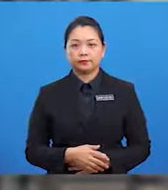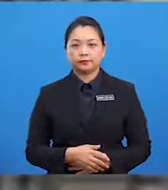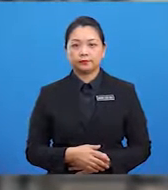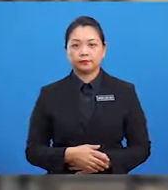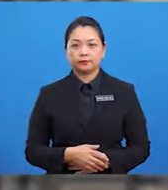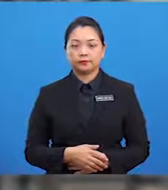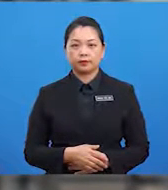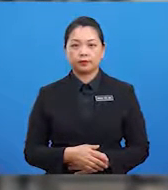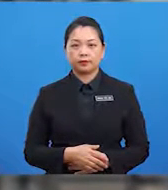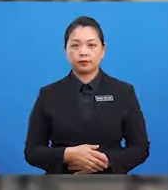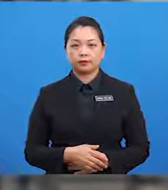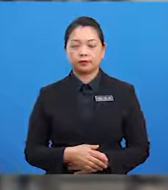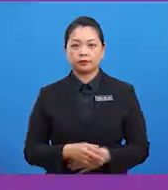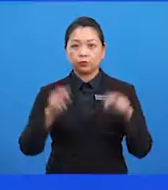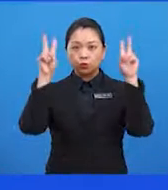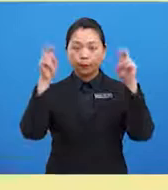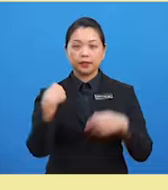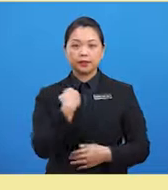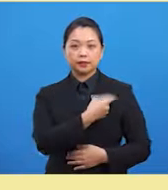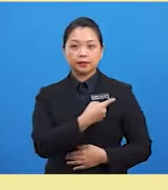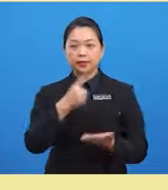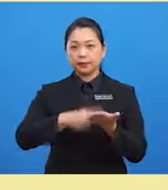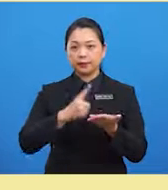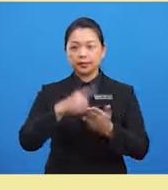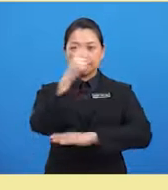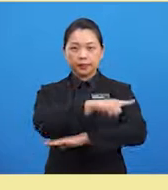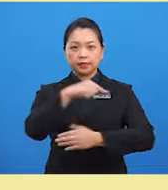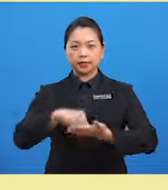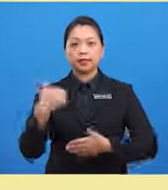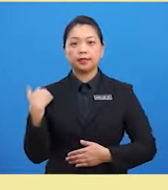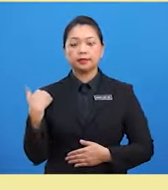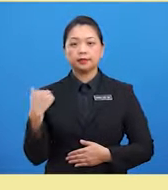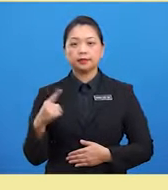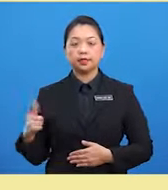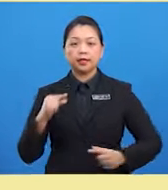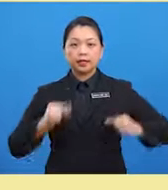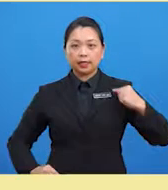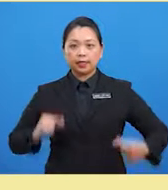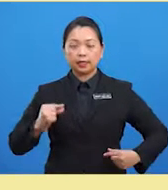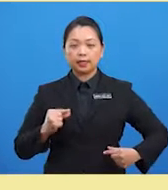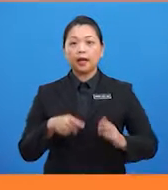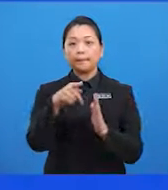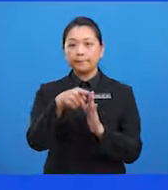Topik yang akan kita bincangkan pada hari ini ialah gelagat pengguna.